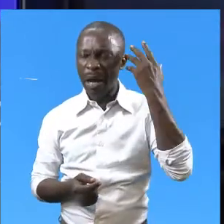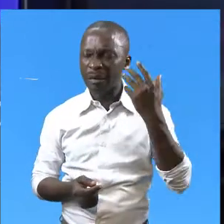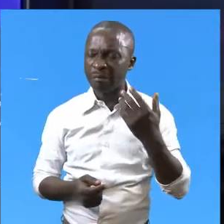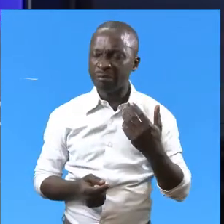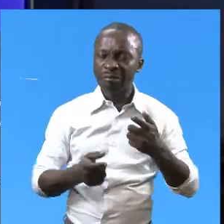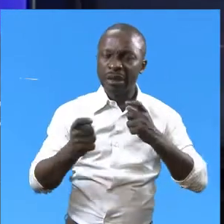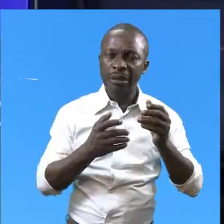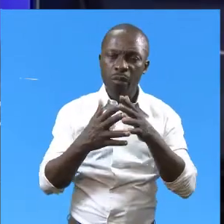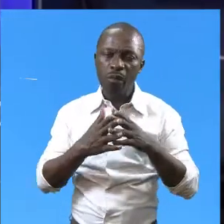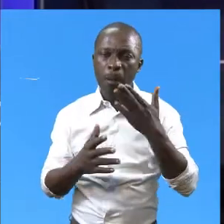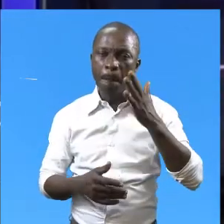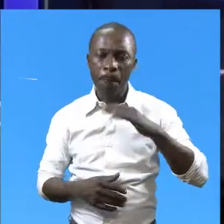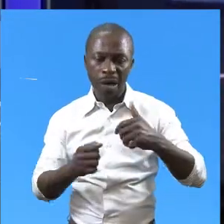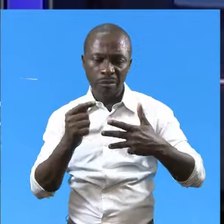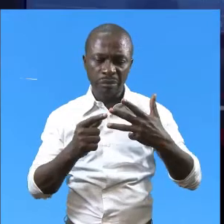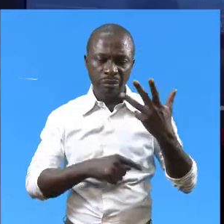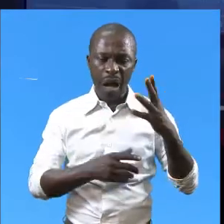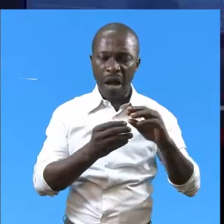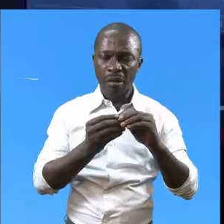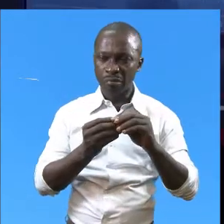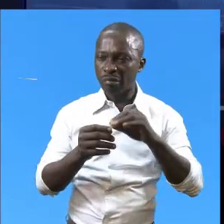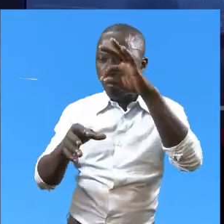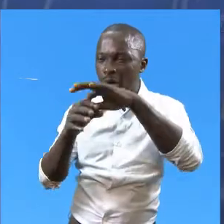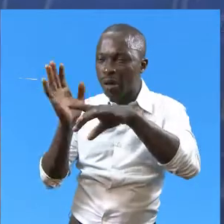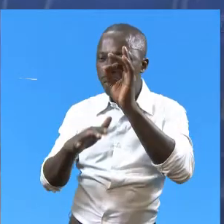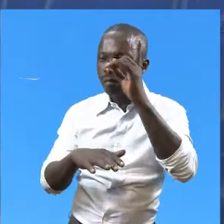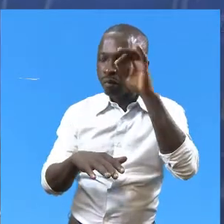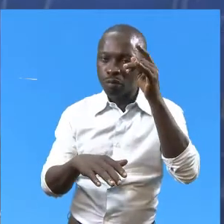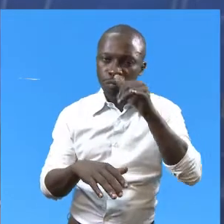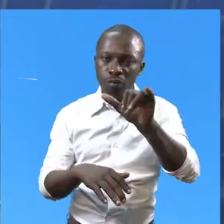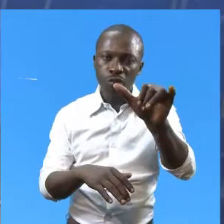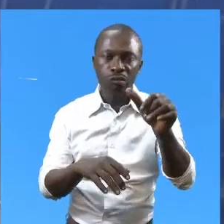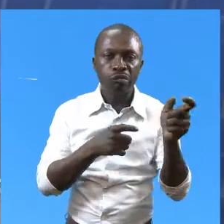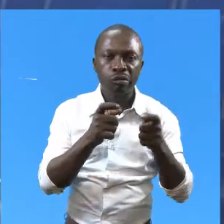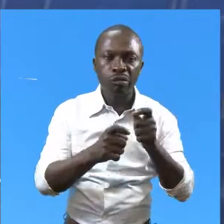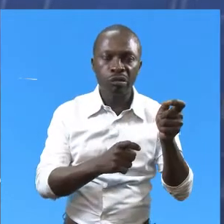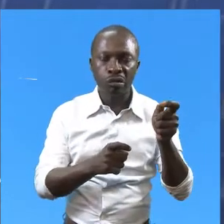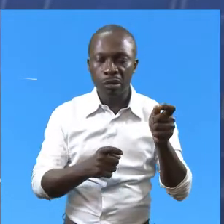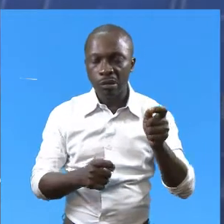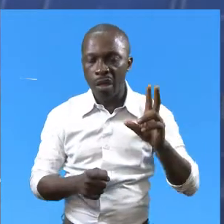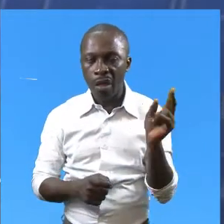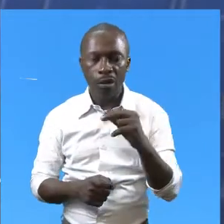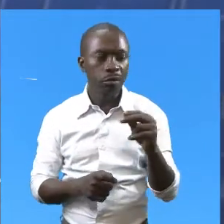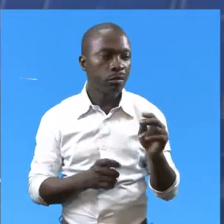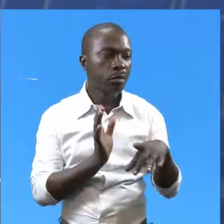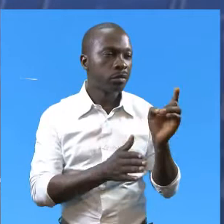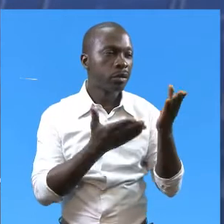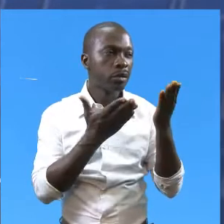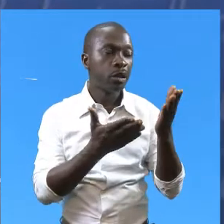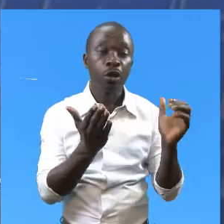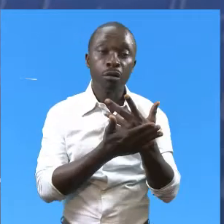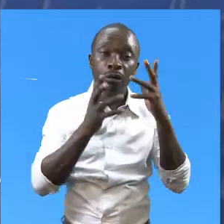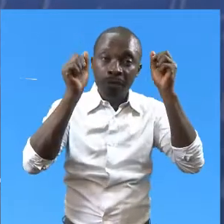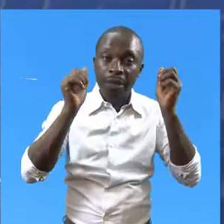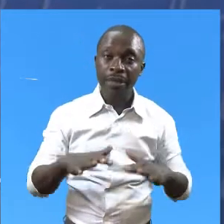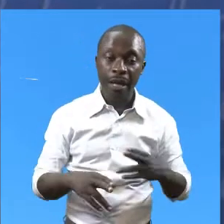candidat démocrate à la tête des États-Unis. Après un suspense de plusieurs jours, Joe Biden s'est présenté devant les États-Unis samedi